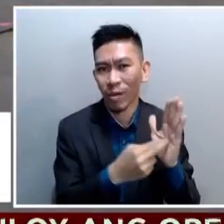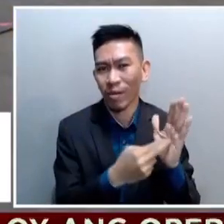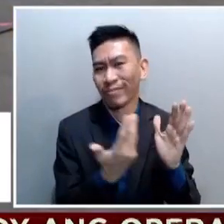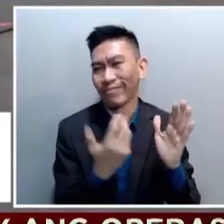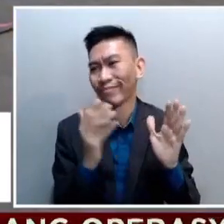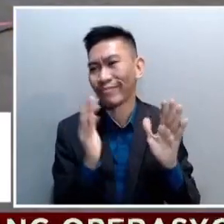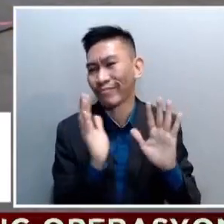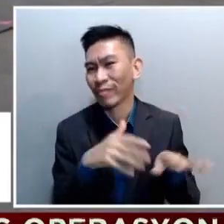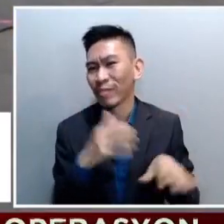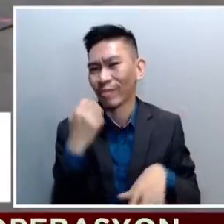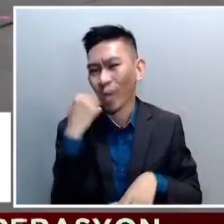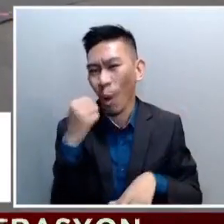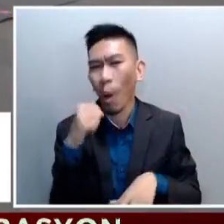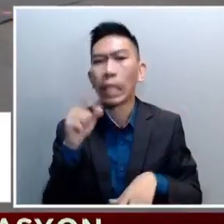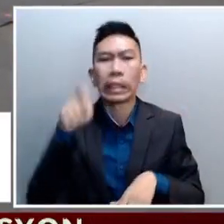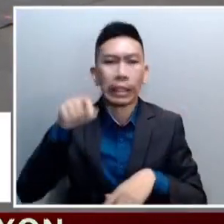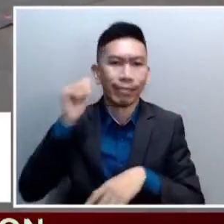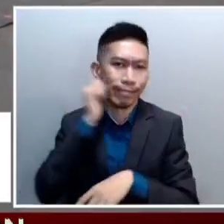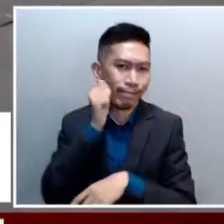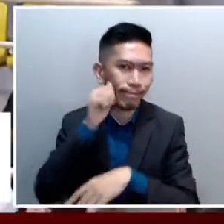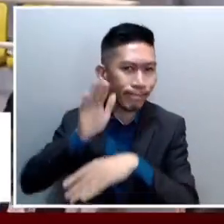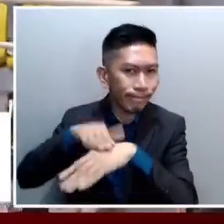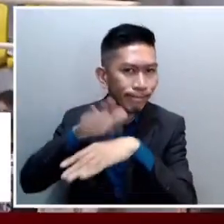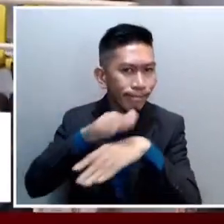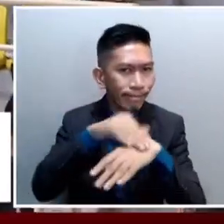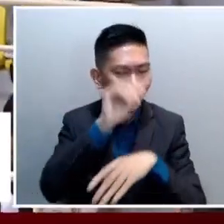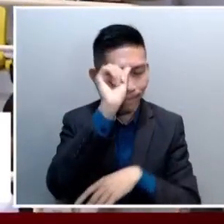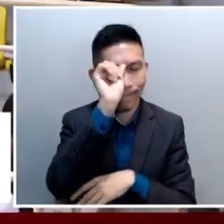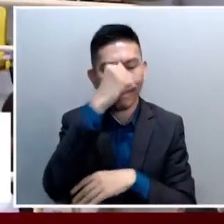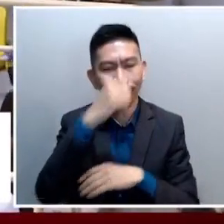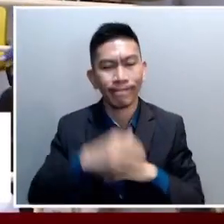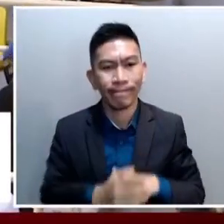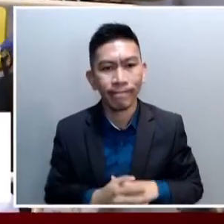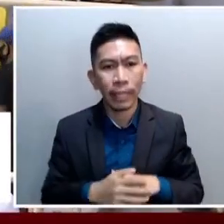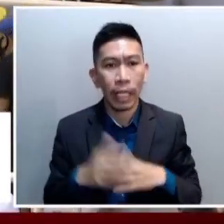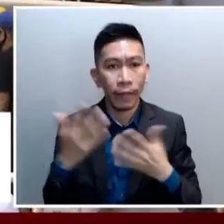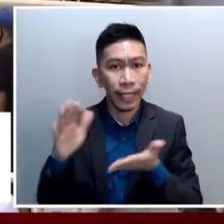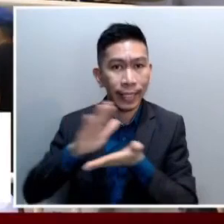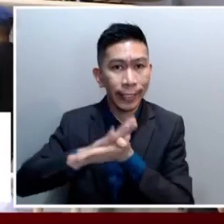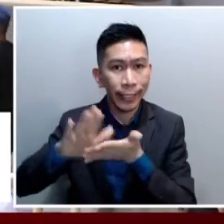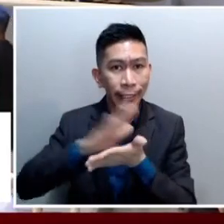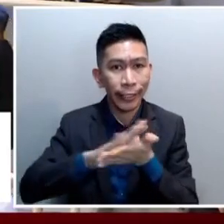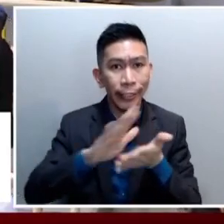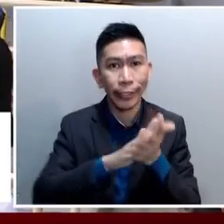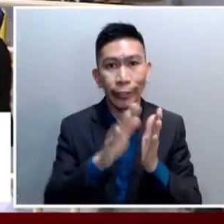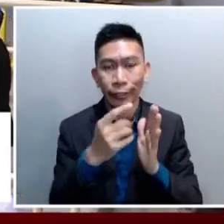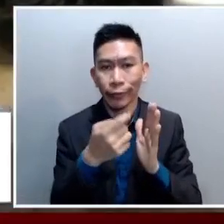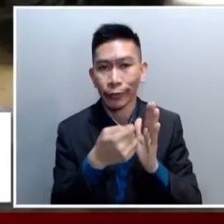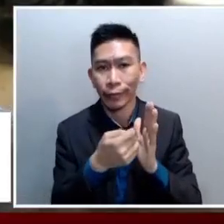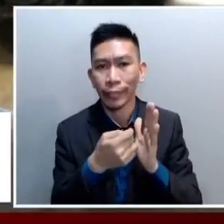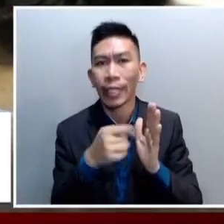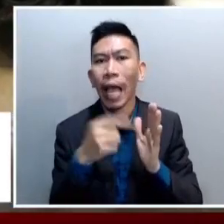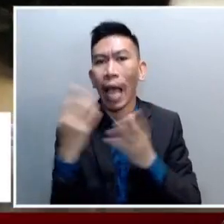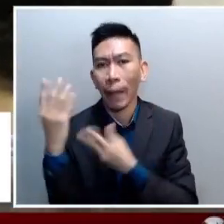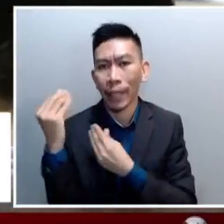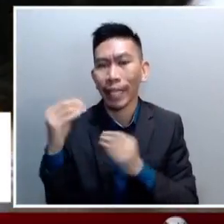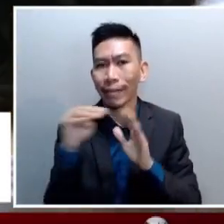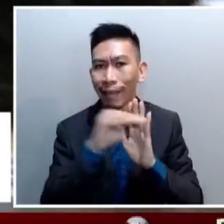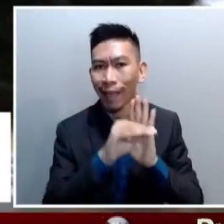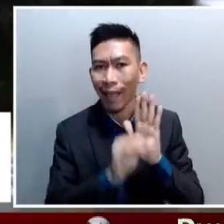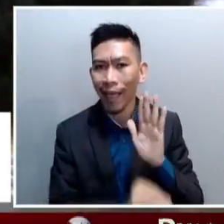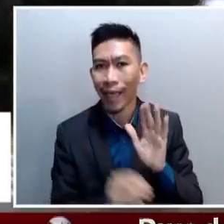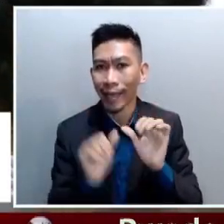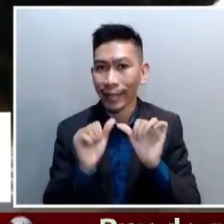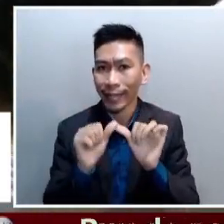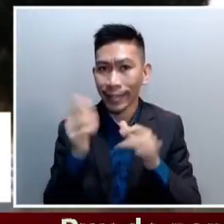them. Nililinis na rin at in-update ang listahan ng active cases sa lalawigan. So yung tao, okay